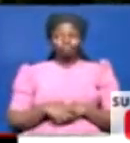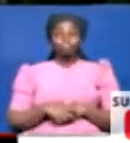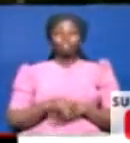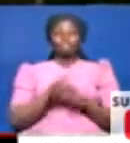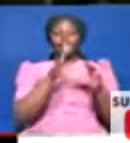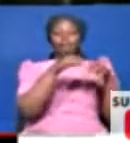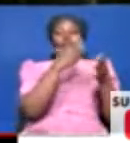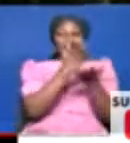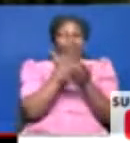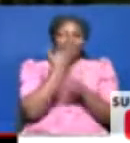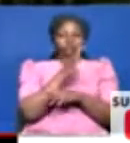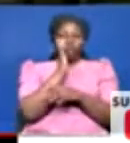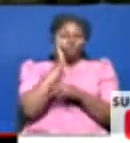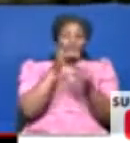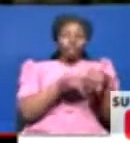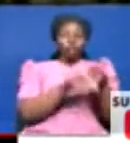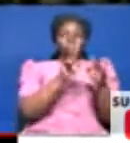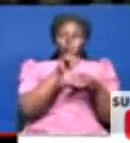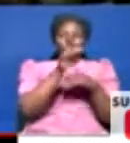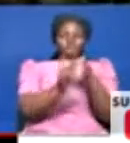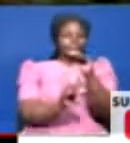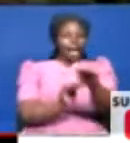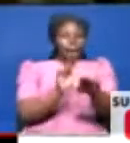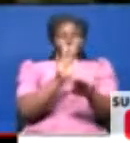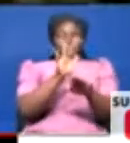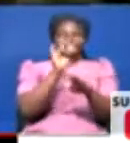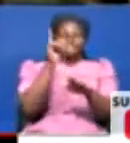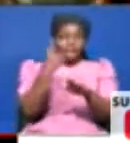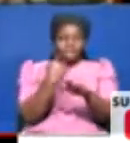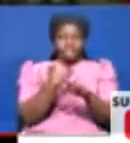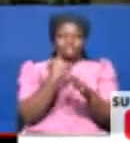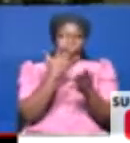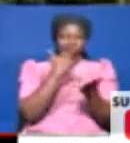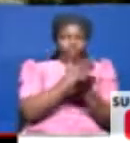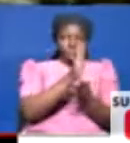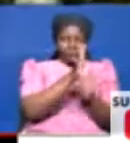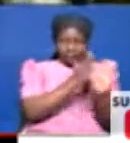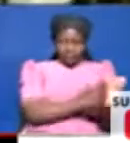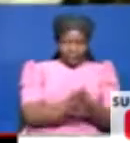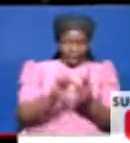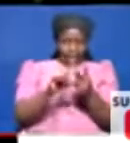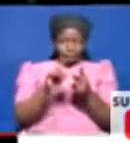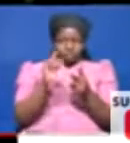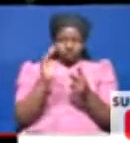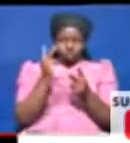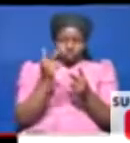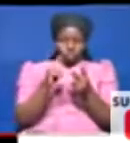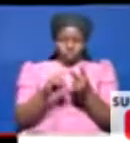ya kwanza ikiwa ni dhihirisho la mpango yao na pili awamu ya utekelezaji.